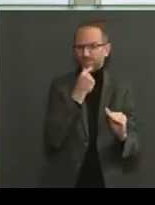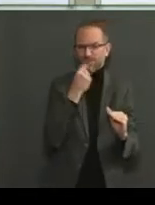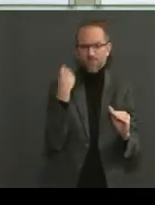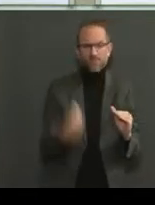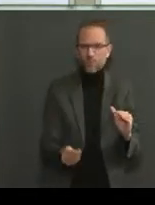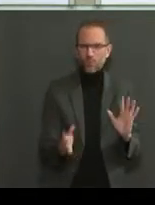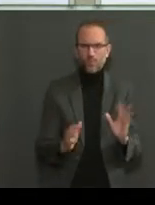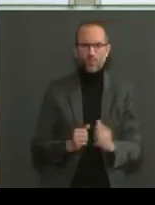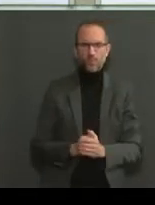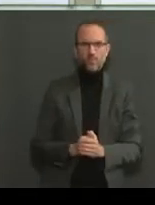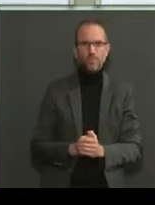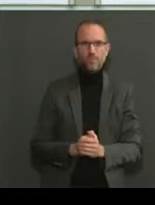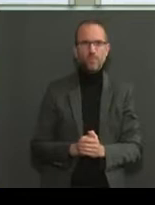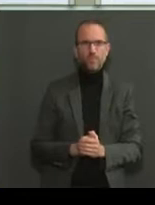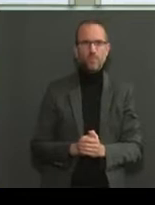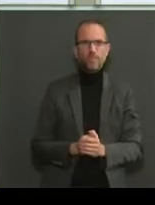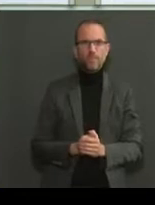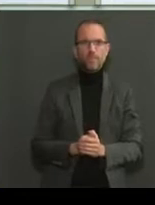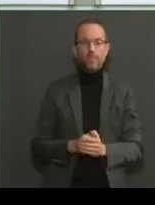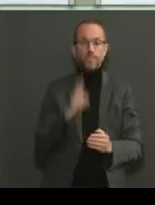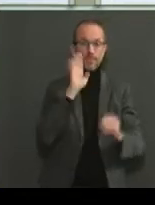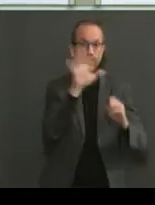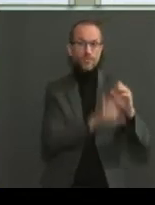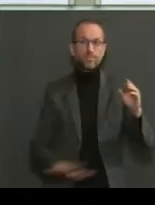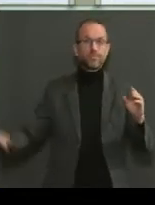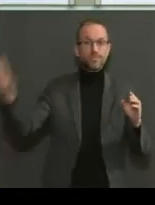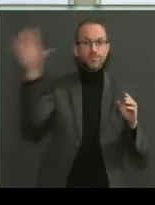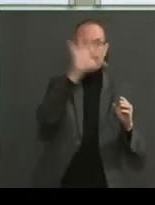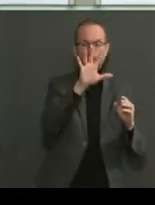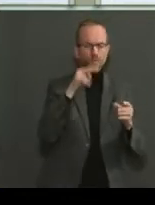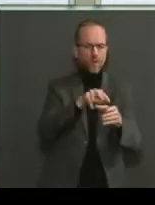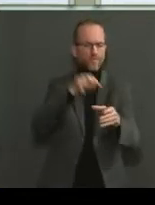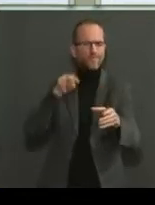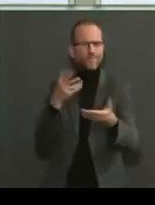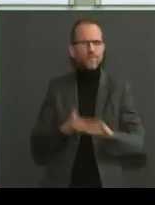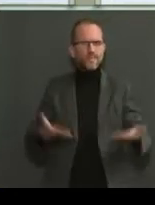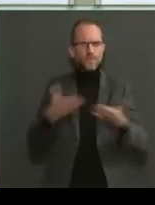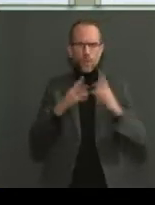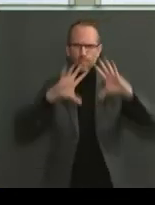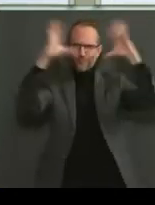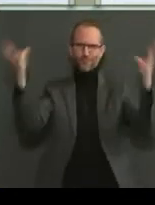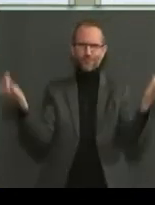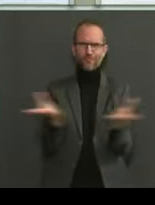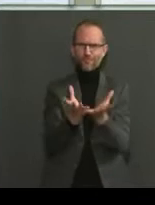La stabilisation au niveau national cache des différences régionales grandissantes.